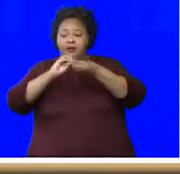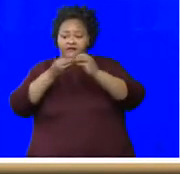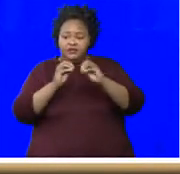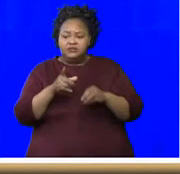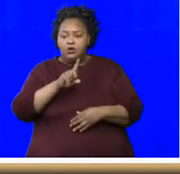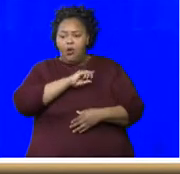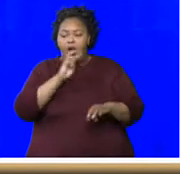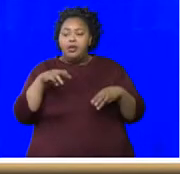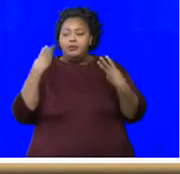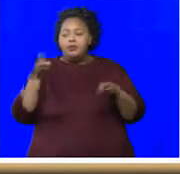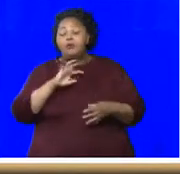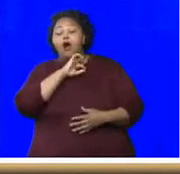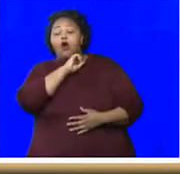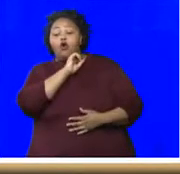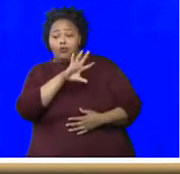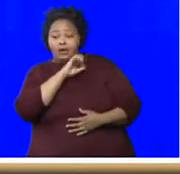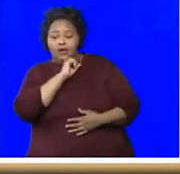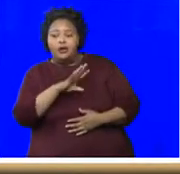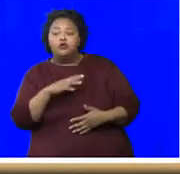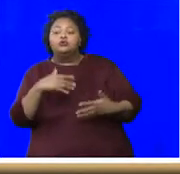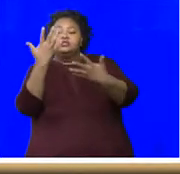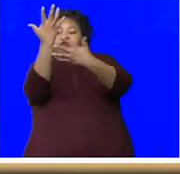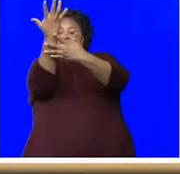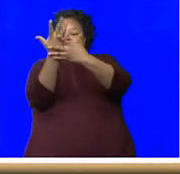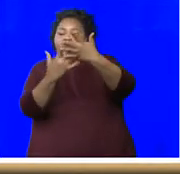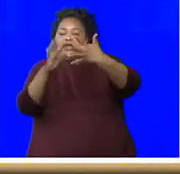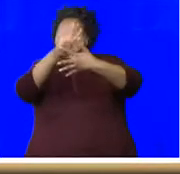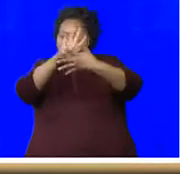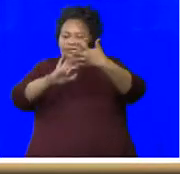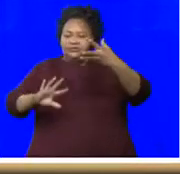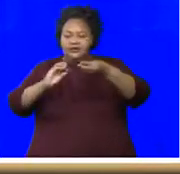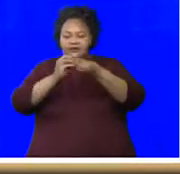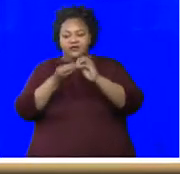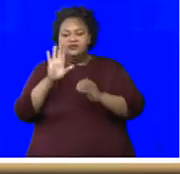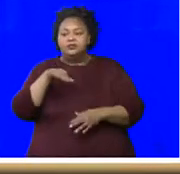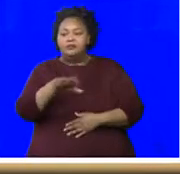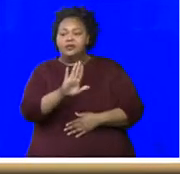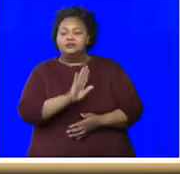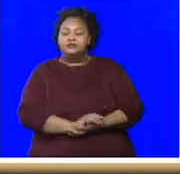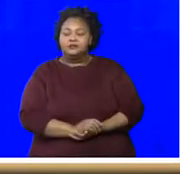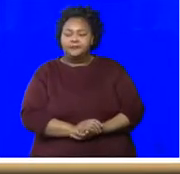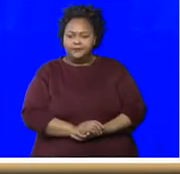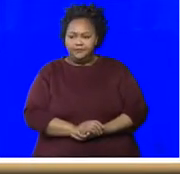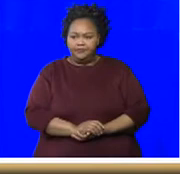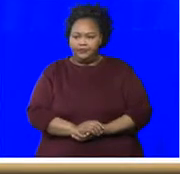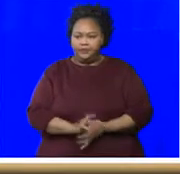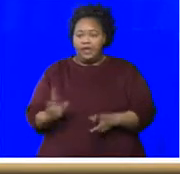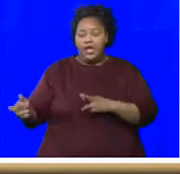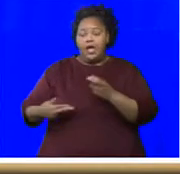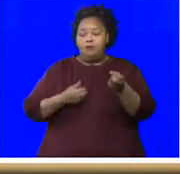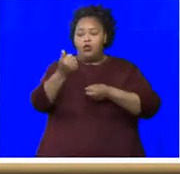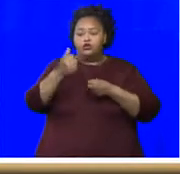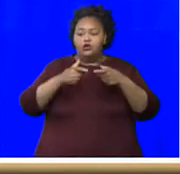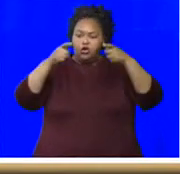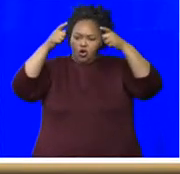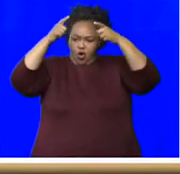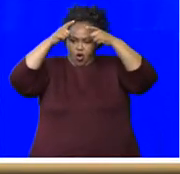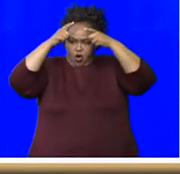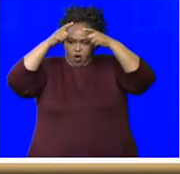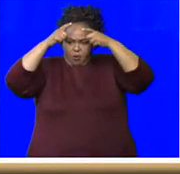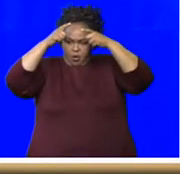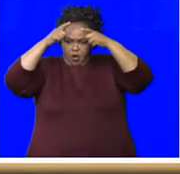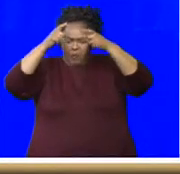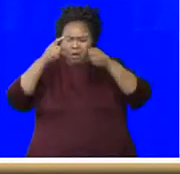sabambana sahlangana sahamba savala emgwaqweni ngoba emgwaqweni le tinkomo bese sithi nengi sethi buya la emgwaqweni